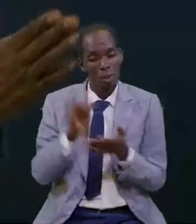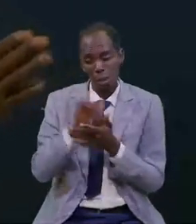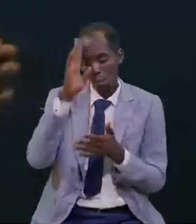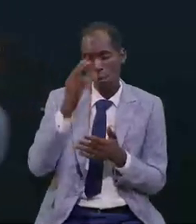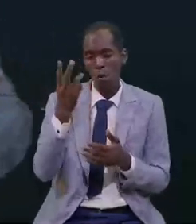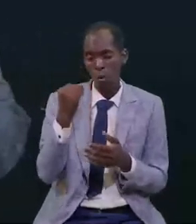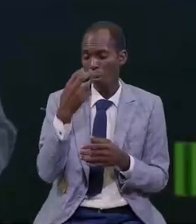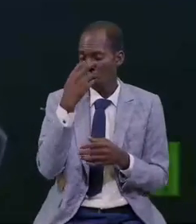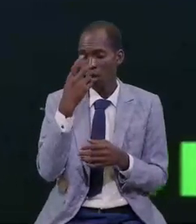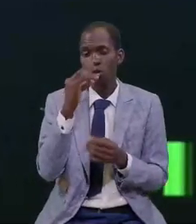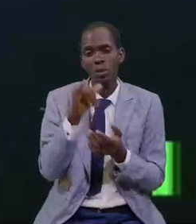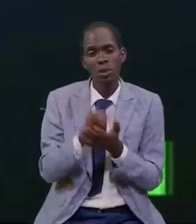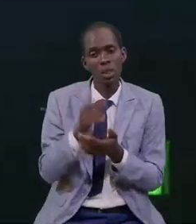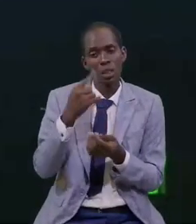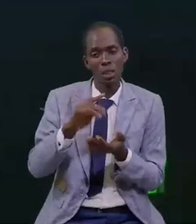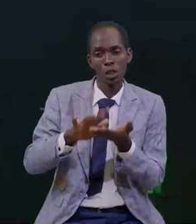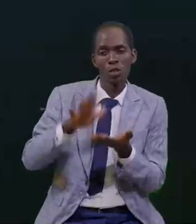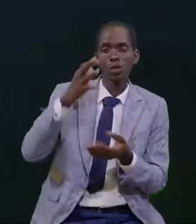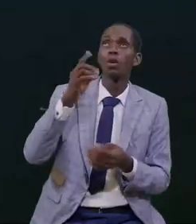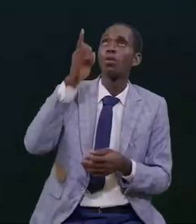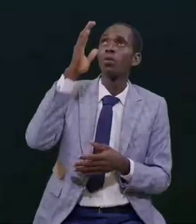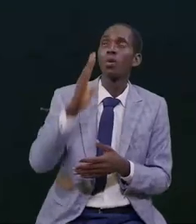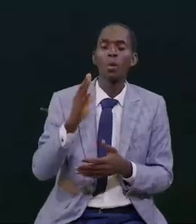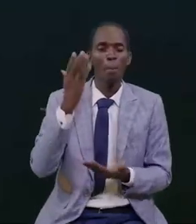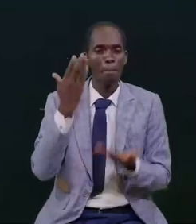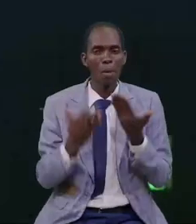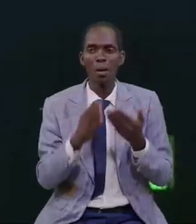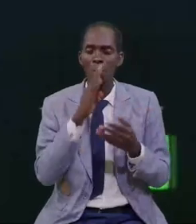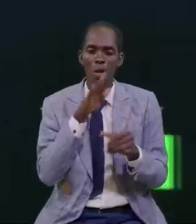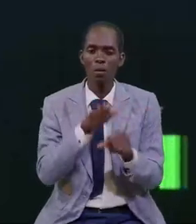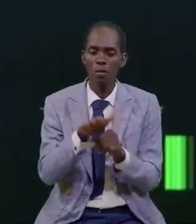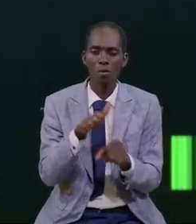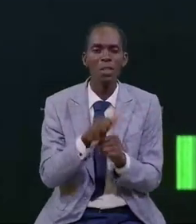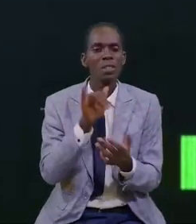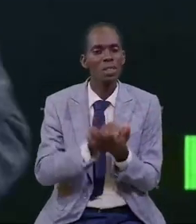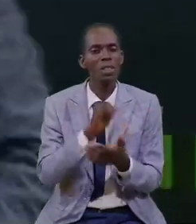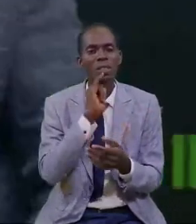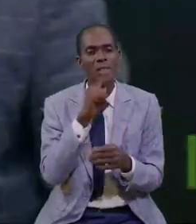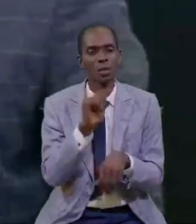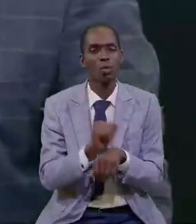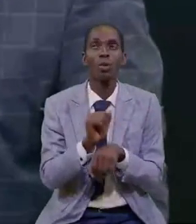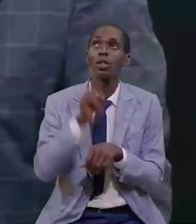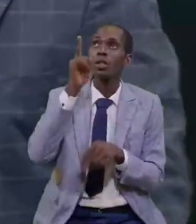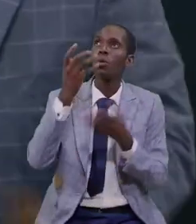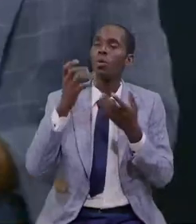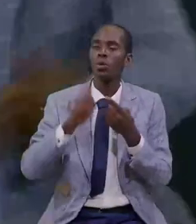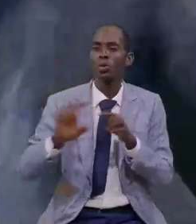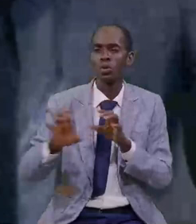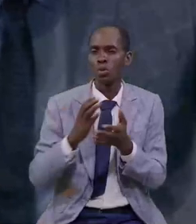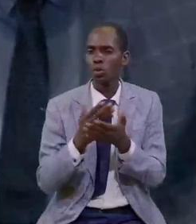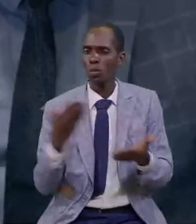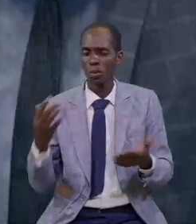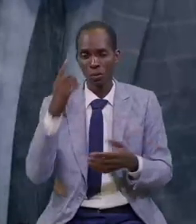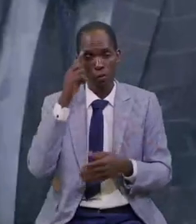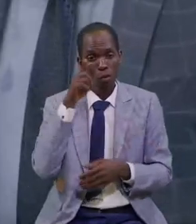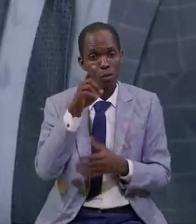Dieu soit à manifester ça c'est l'œuvre ça c'est l'œuvre il veut faire quelque chose pour toi pour que la gloire